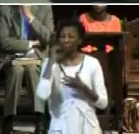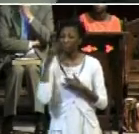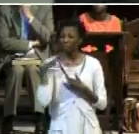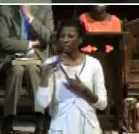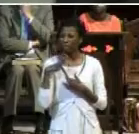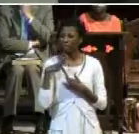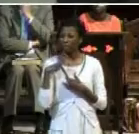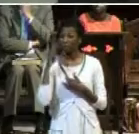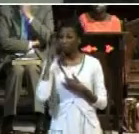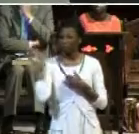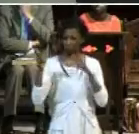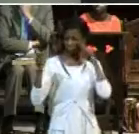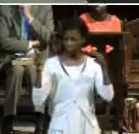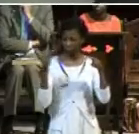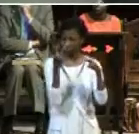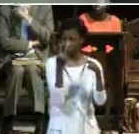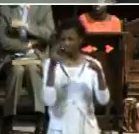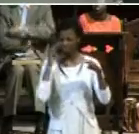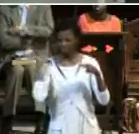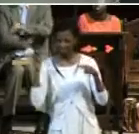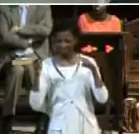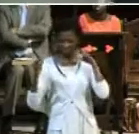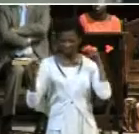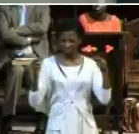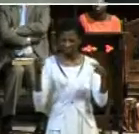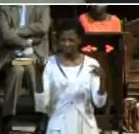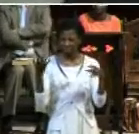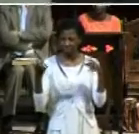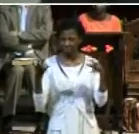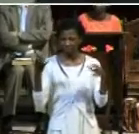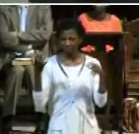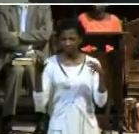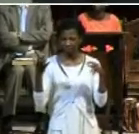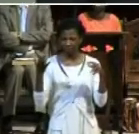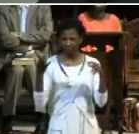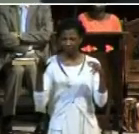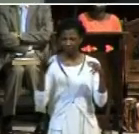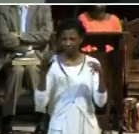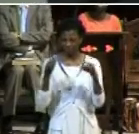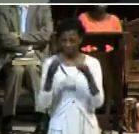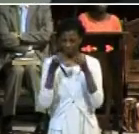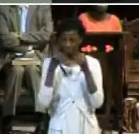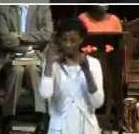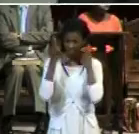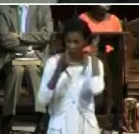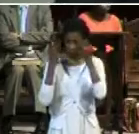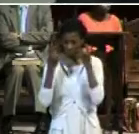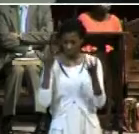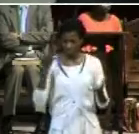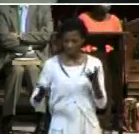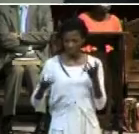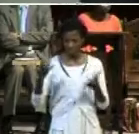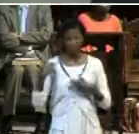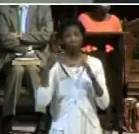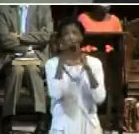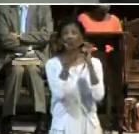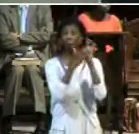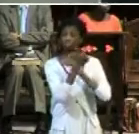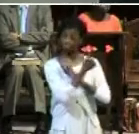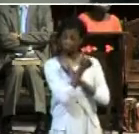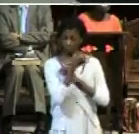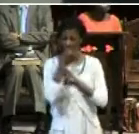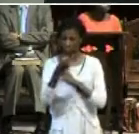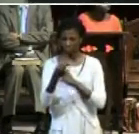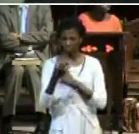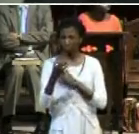vision et qui parfois nous met en opposition ou en réflexion. Et c'est Jésus qui nous le dit. Vous savez, je suis dans